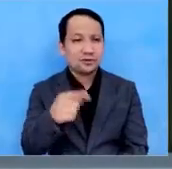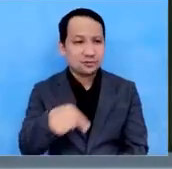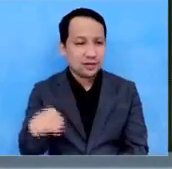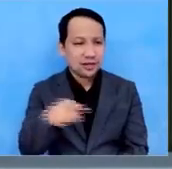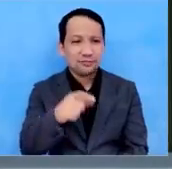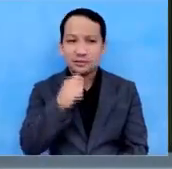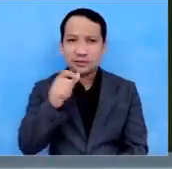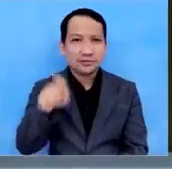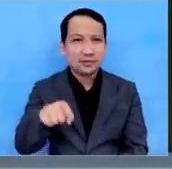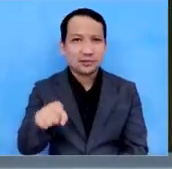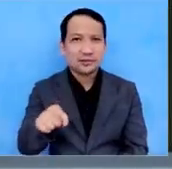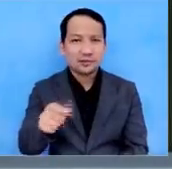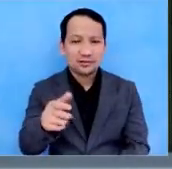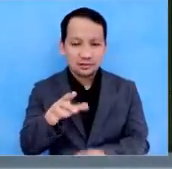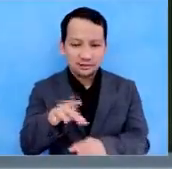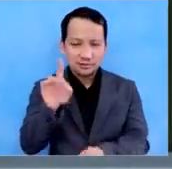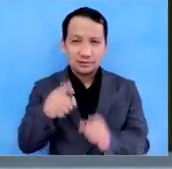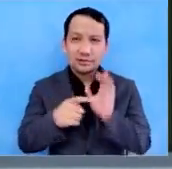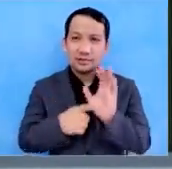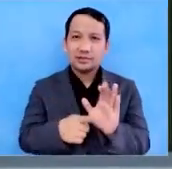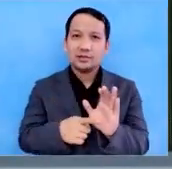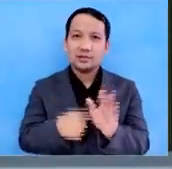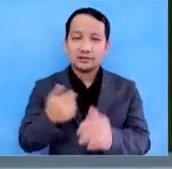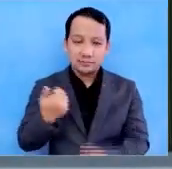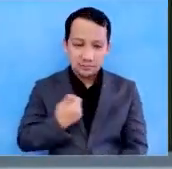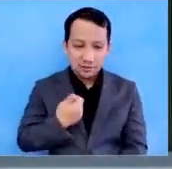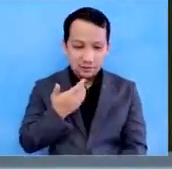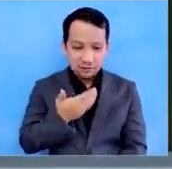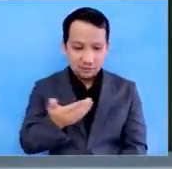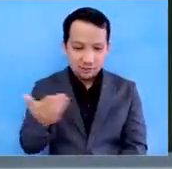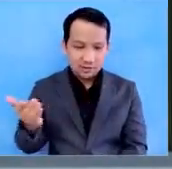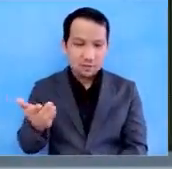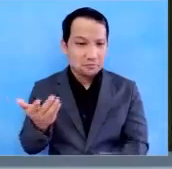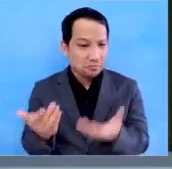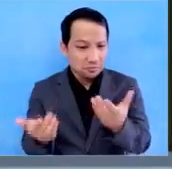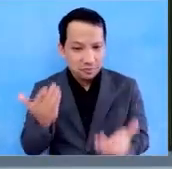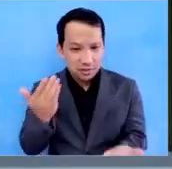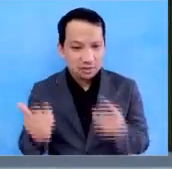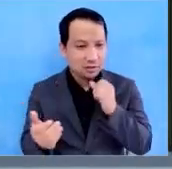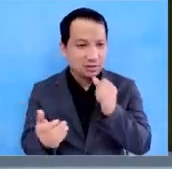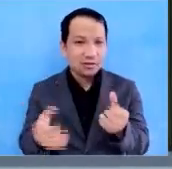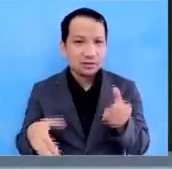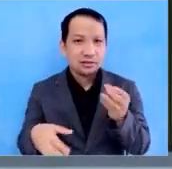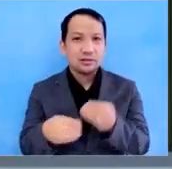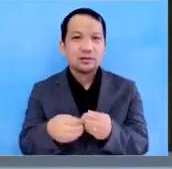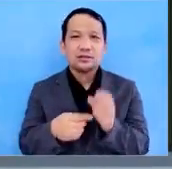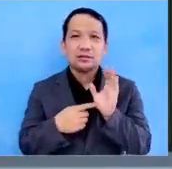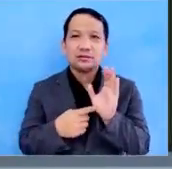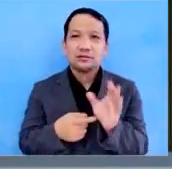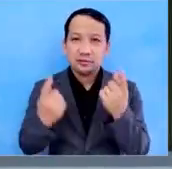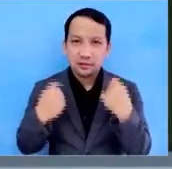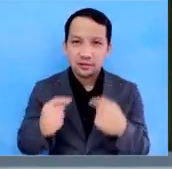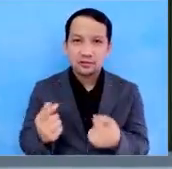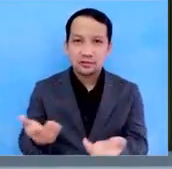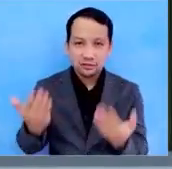kailangan pampilitin ng sarili sa baka sakaling ayoko manatili na lang tayo